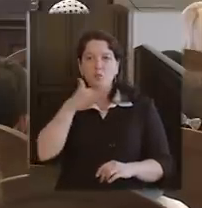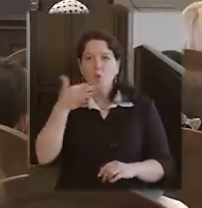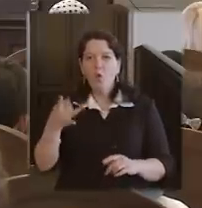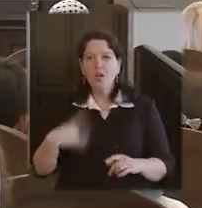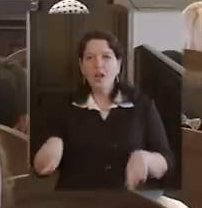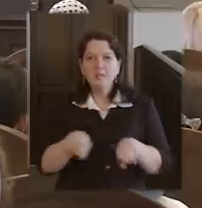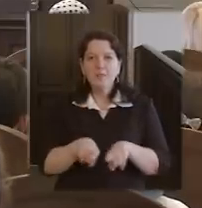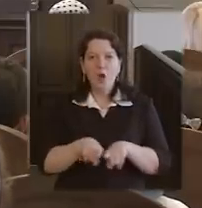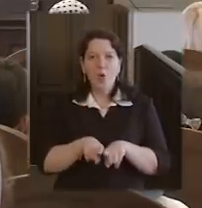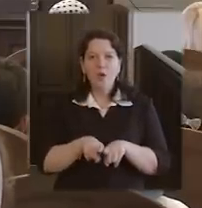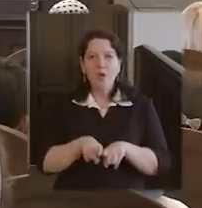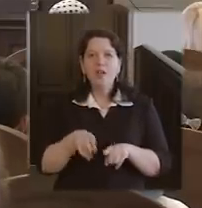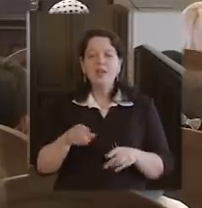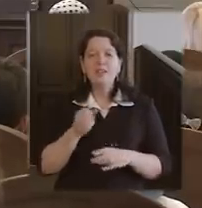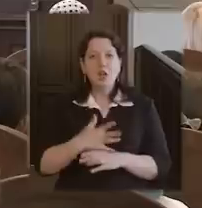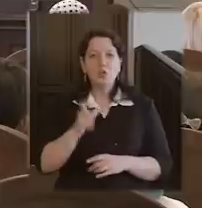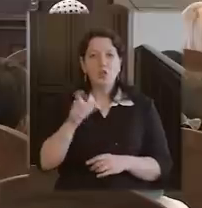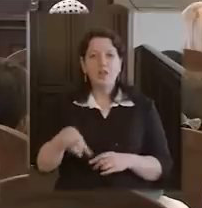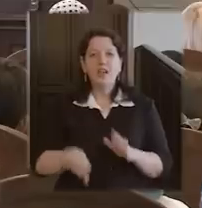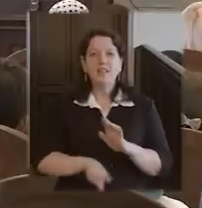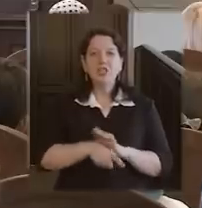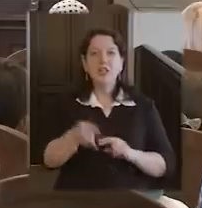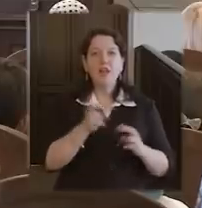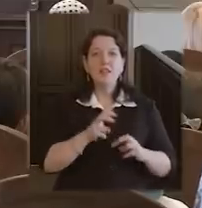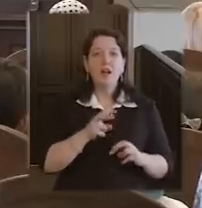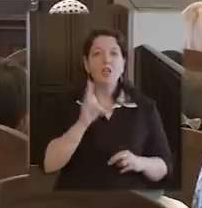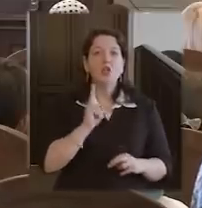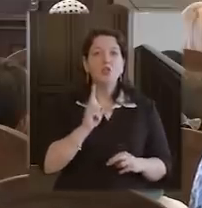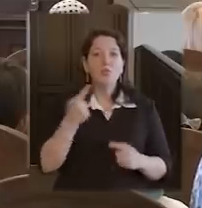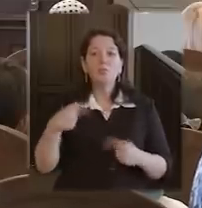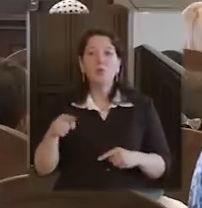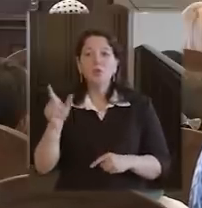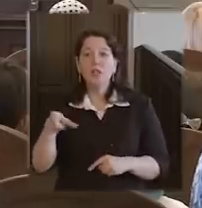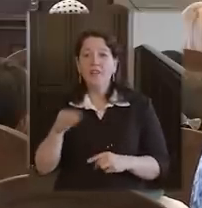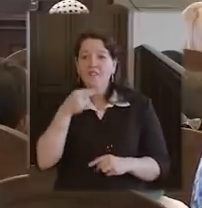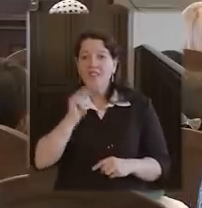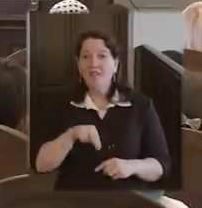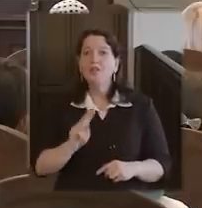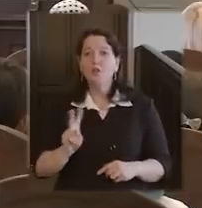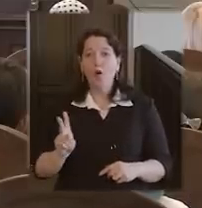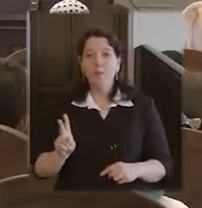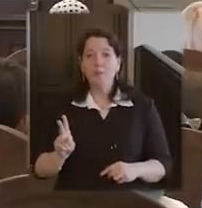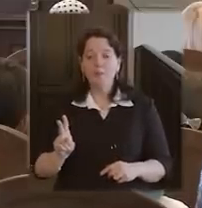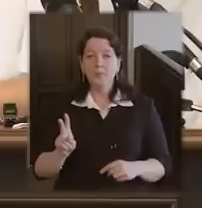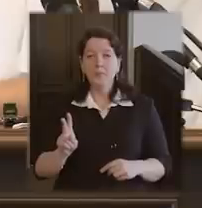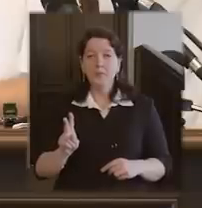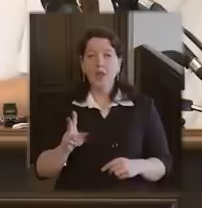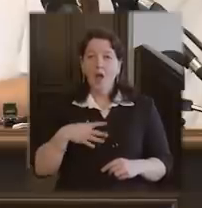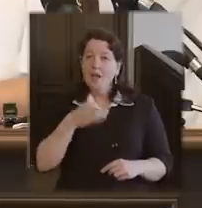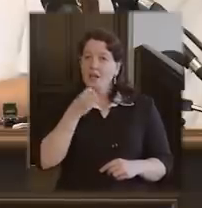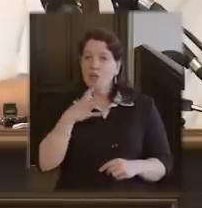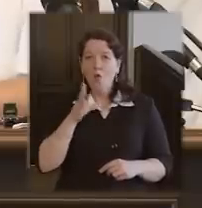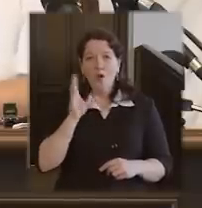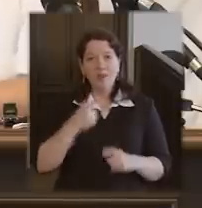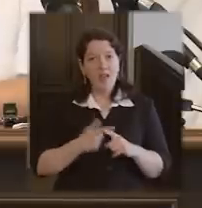вас, но я всегда сразу же ищу, кто виноват. Ну, кроме меня, естественно. Да. И, ну,